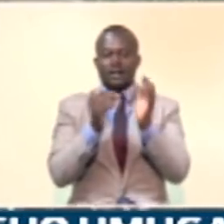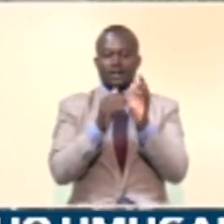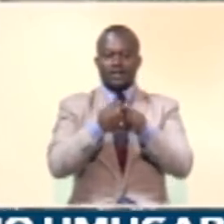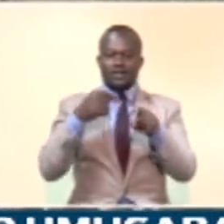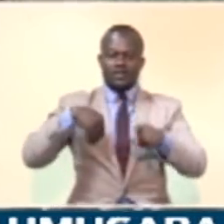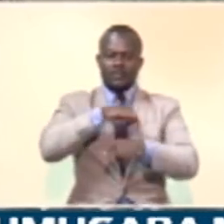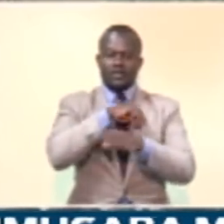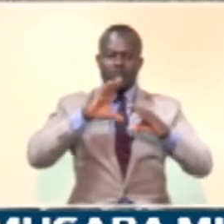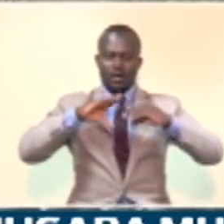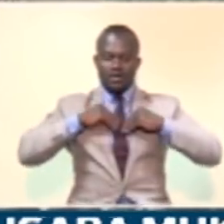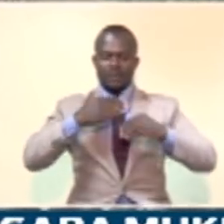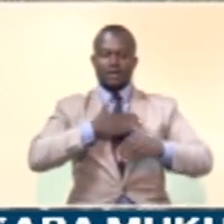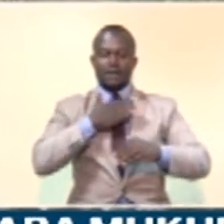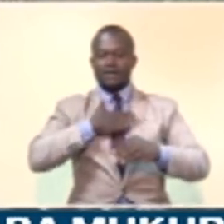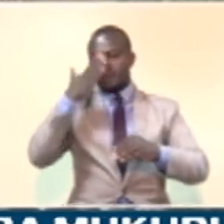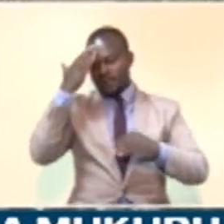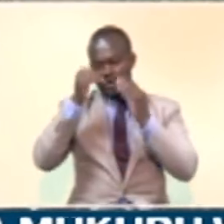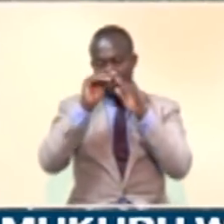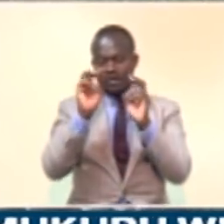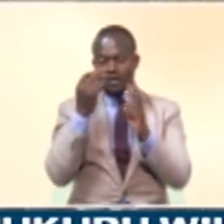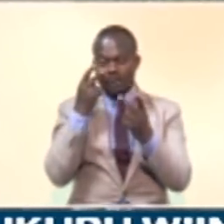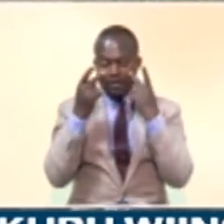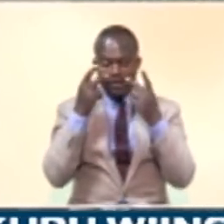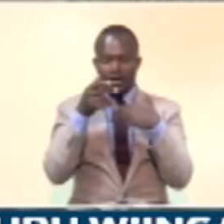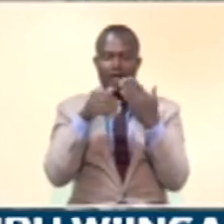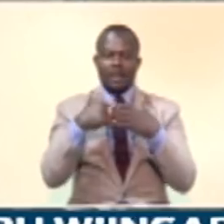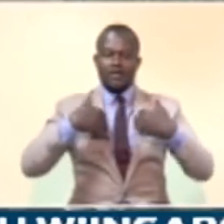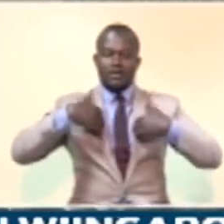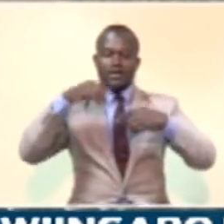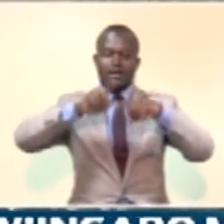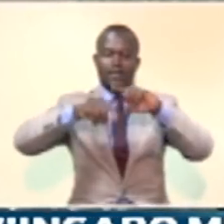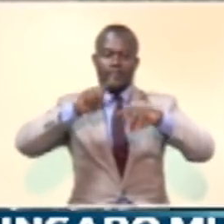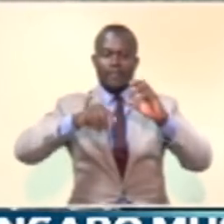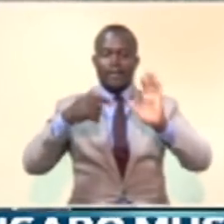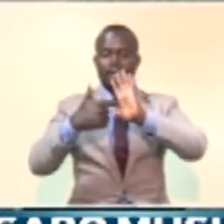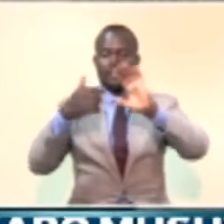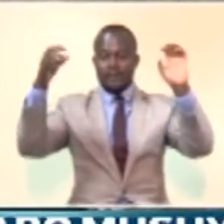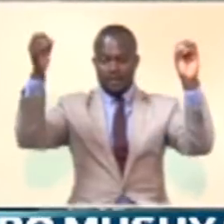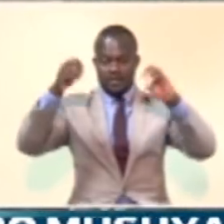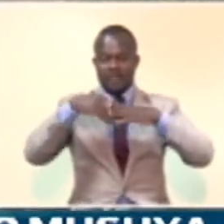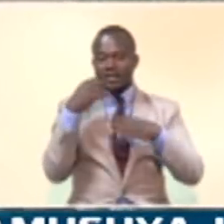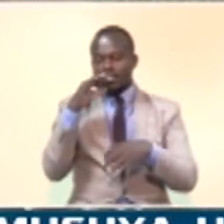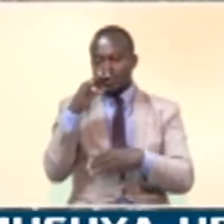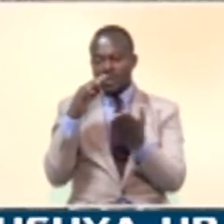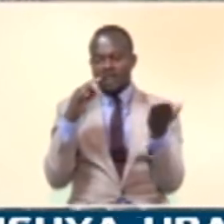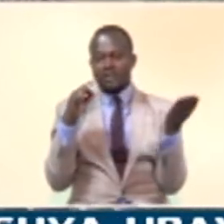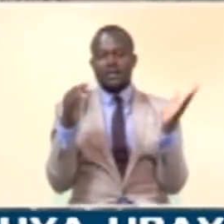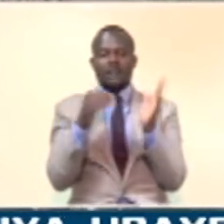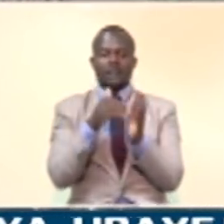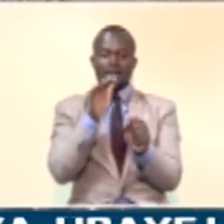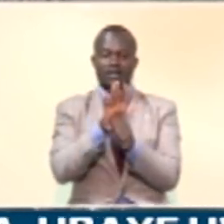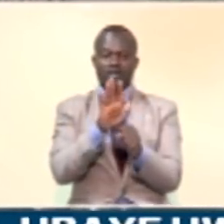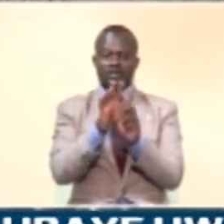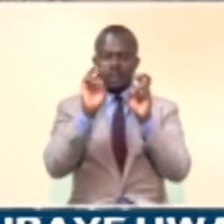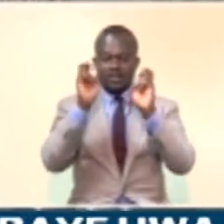ubwacu turakabyishimira kubera yuko ubona ko hari nyine ubushake bwa politiki bwagaragajwe n'u Bufaransa, cyane cyane ko